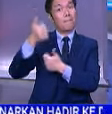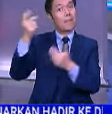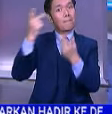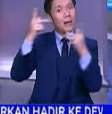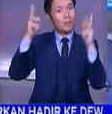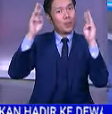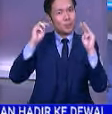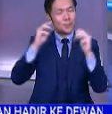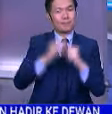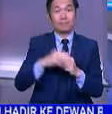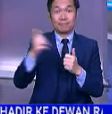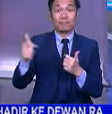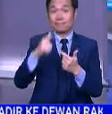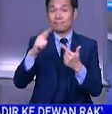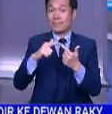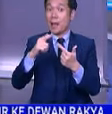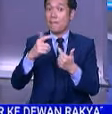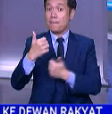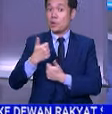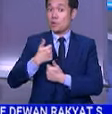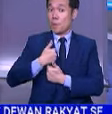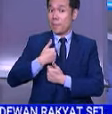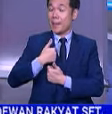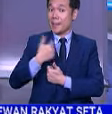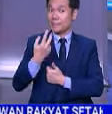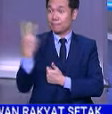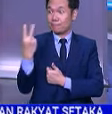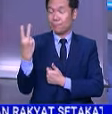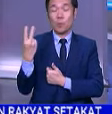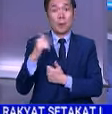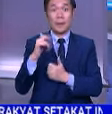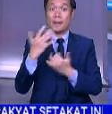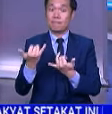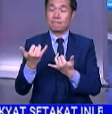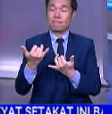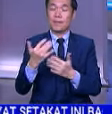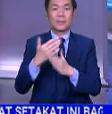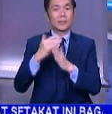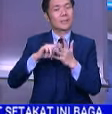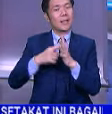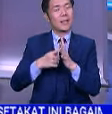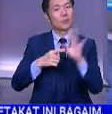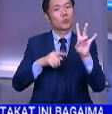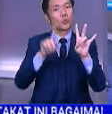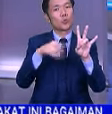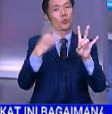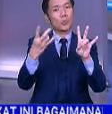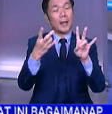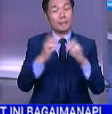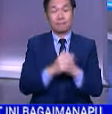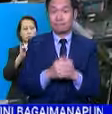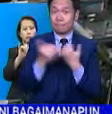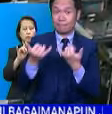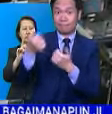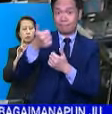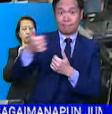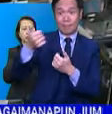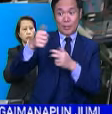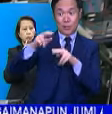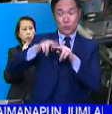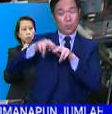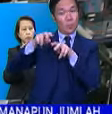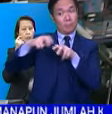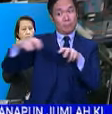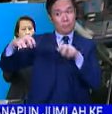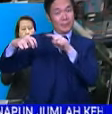Menteri menyerang Kak menteri pertahanan di lantai Kecamatan tersebut pada 7 julai lalu untuk itu kedudukan crusita